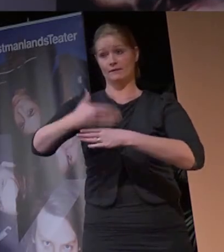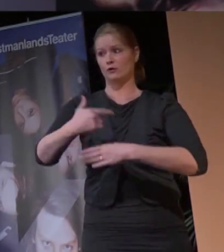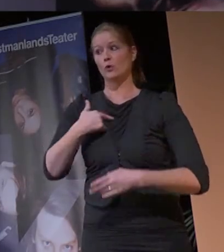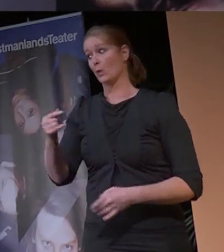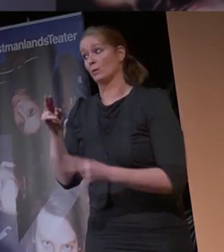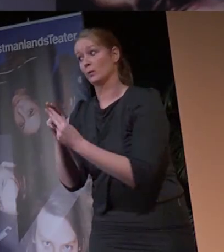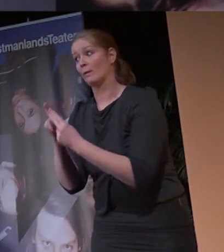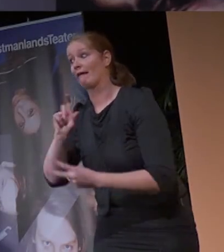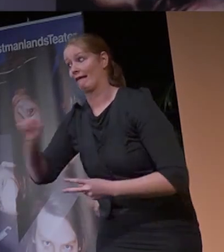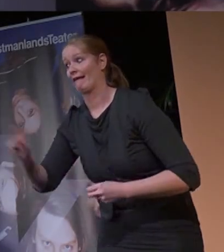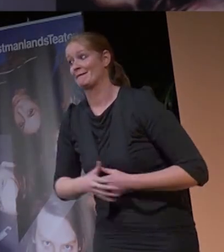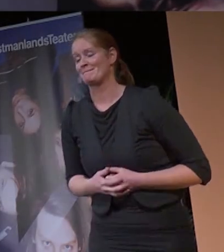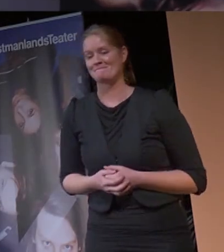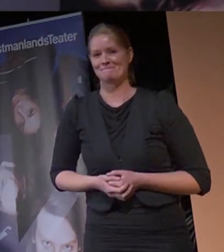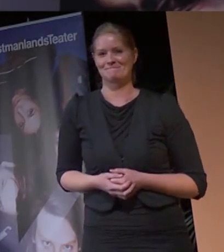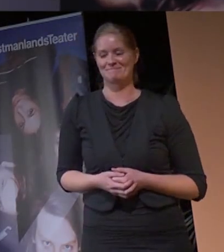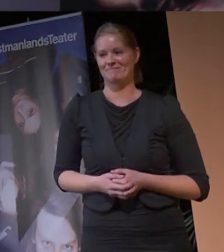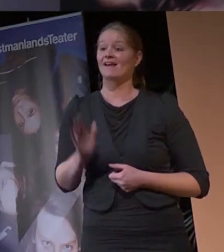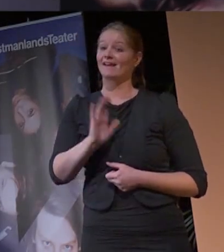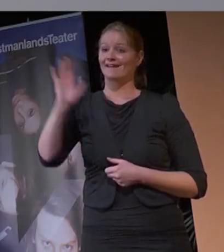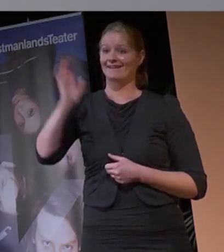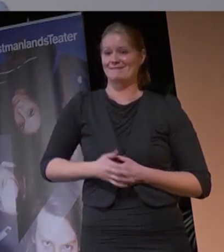mig. Ja. Hej.